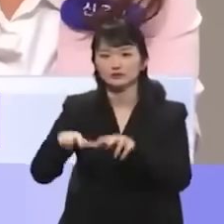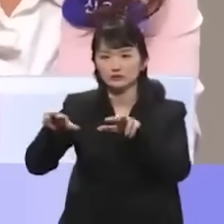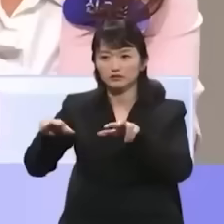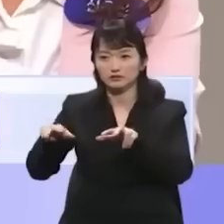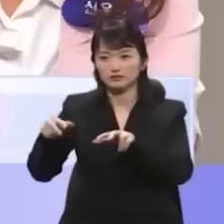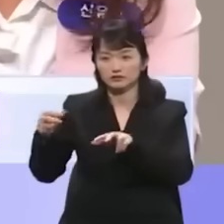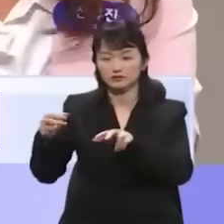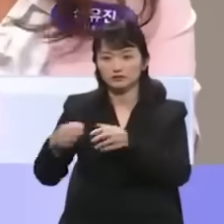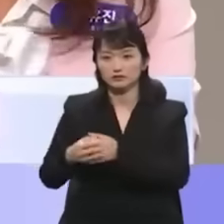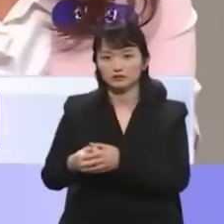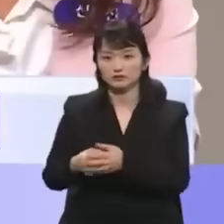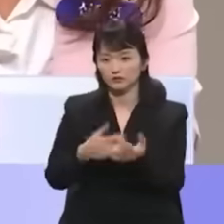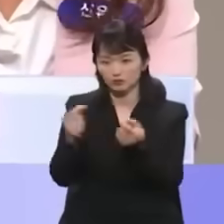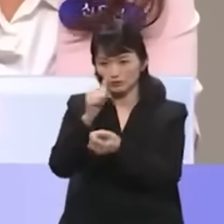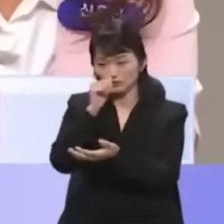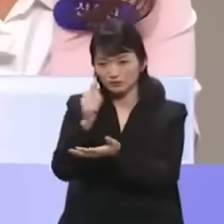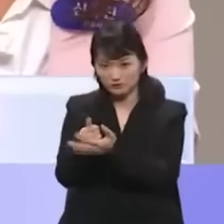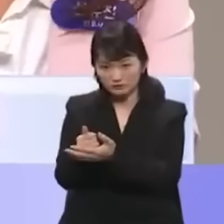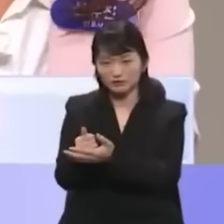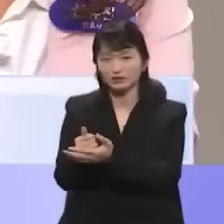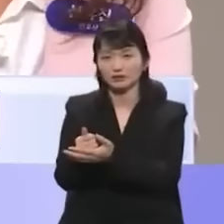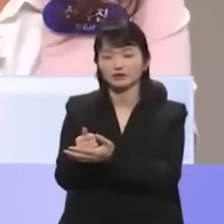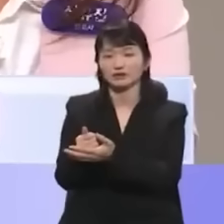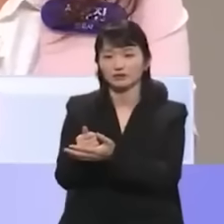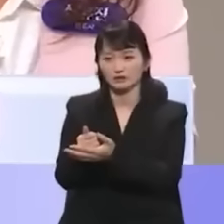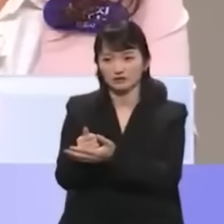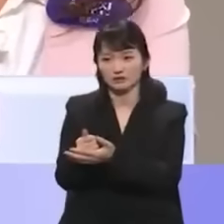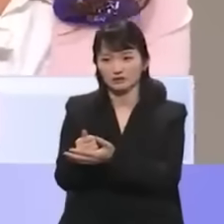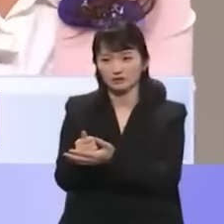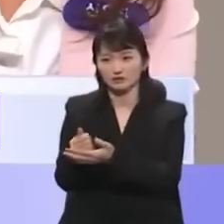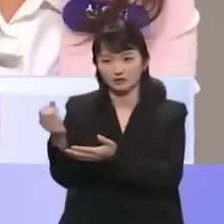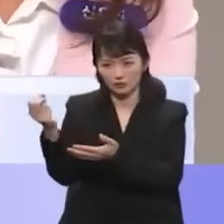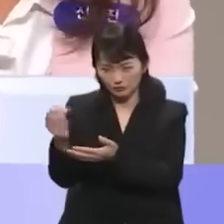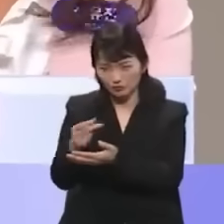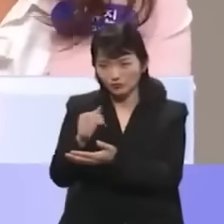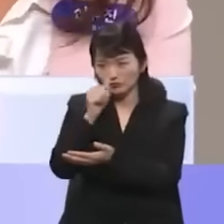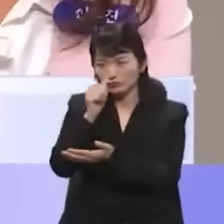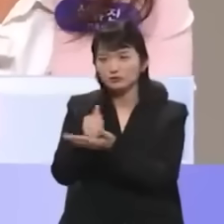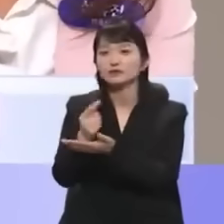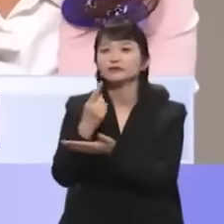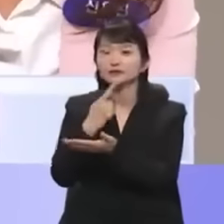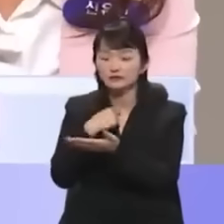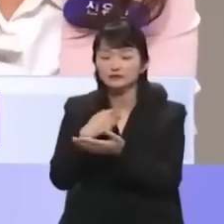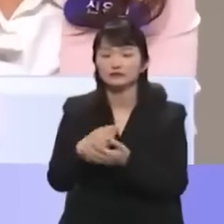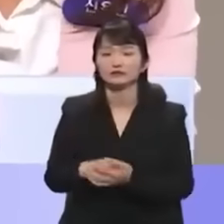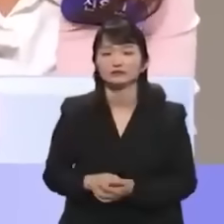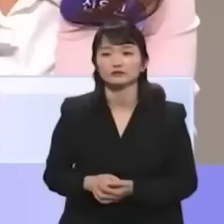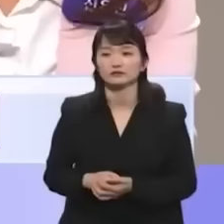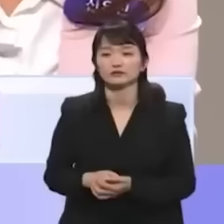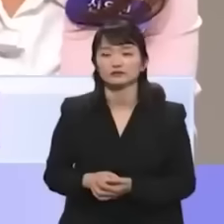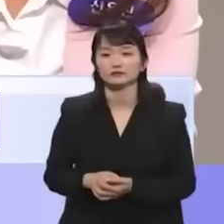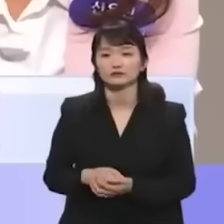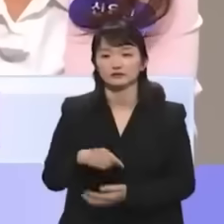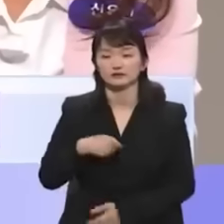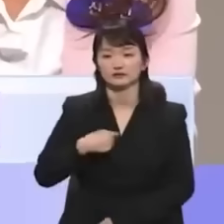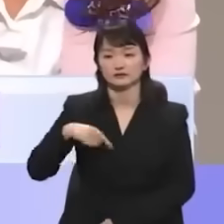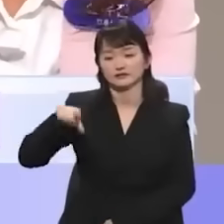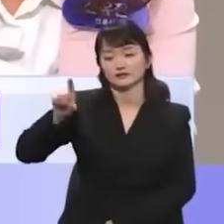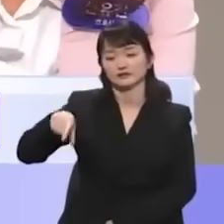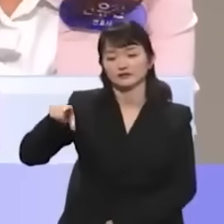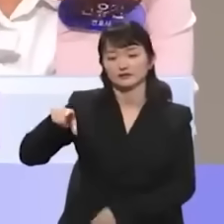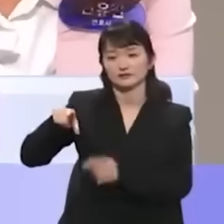기간에 다가 상습범에 뭐 사기 상습범으로 처벌될 수 있는 위험에 처한 상황에서 어 최대한 자신의 카드가 이거는